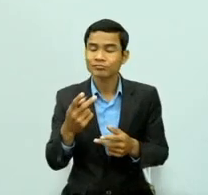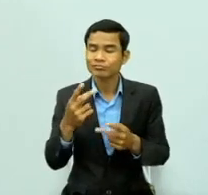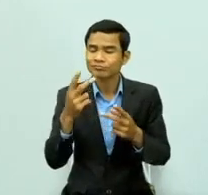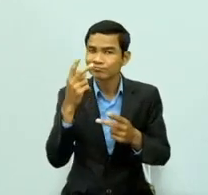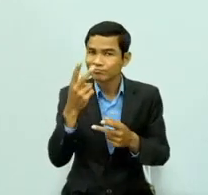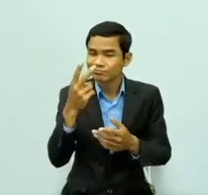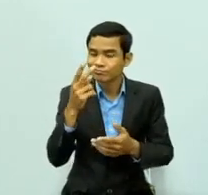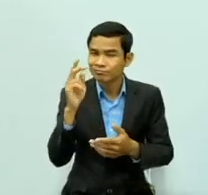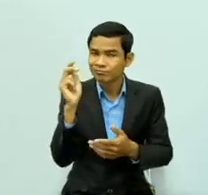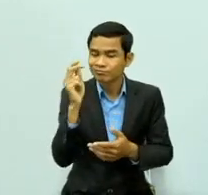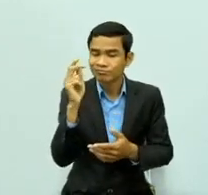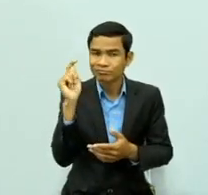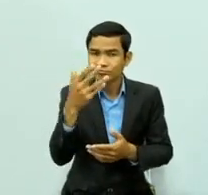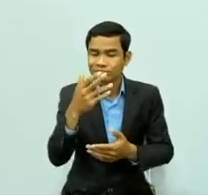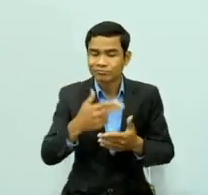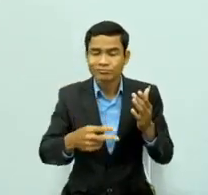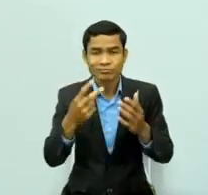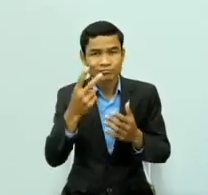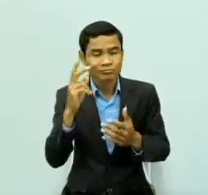ចាឥឡូវកូនមើលមើលតើកូនឃើញរូបអ្វីខ្លះ